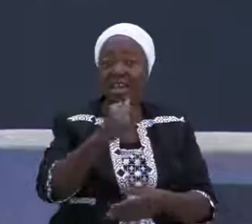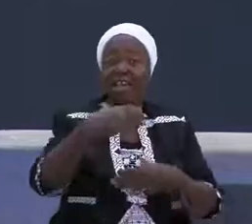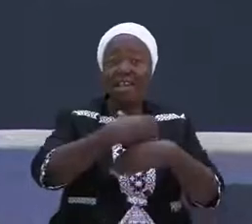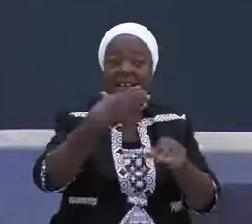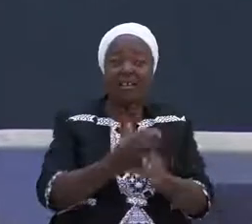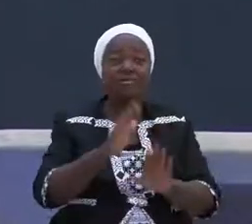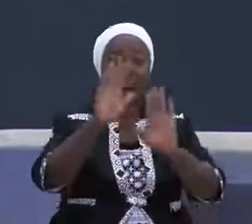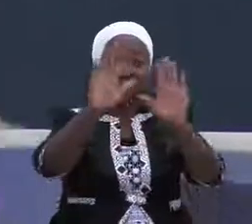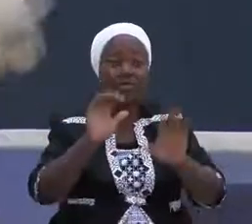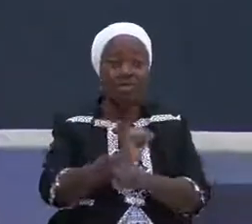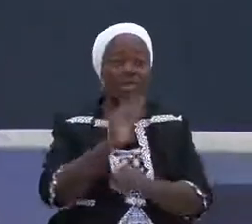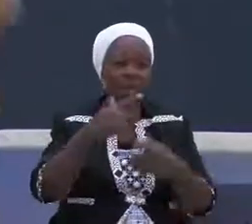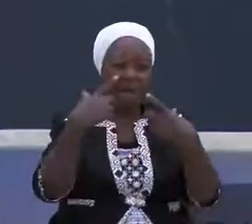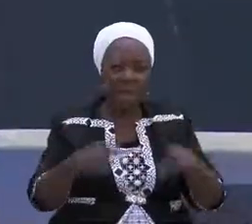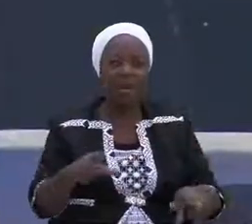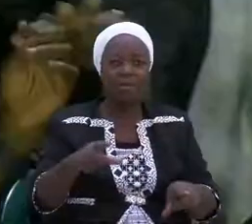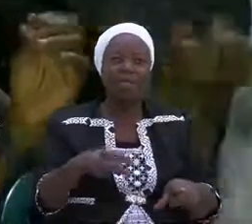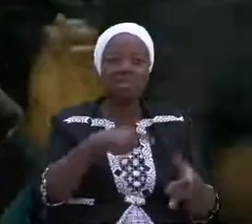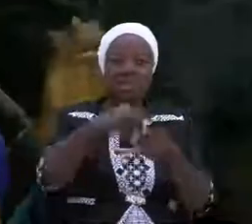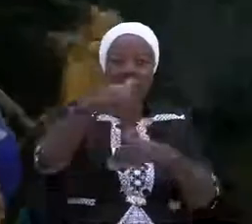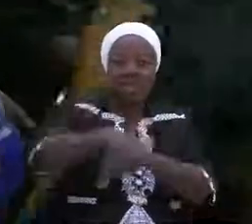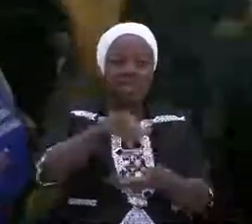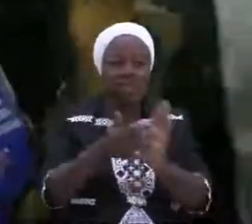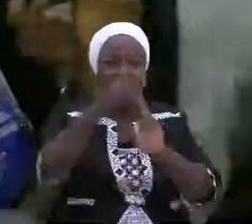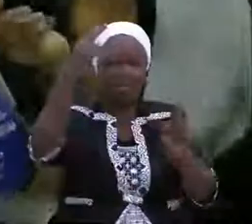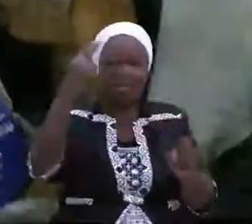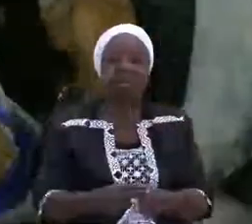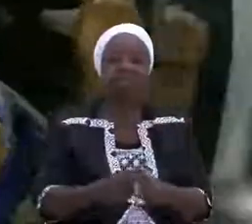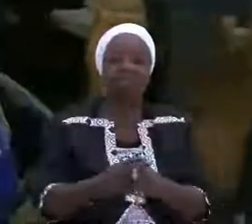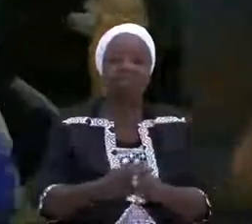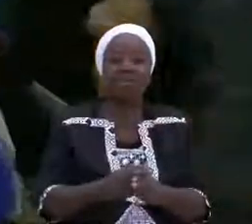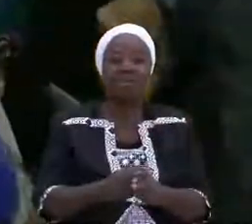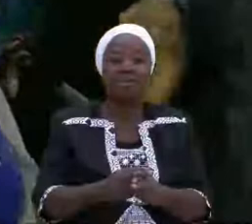un miracle créatif aura lieu au nom de Jésus.